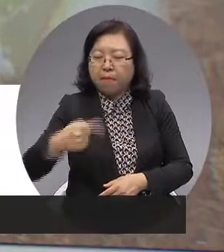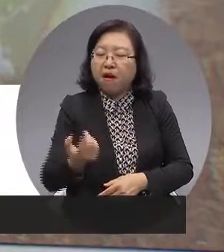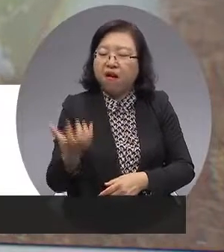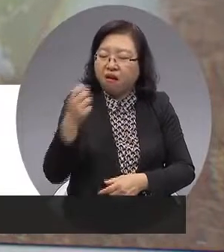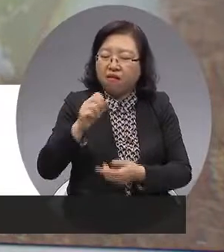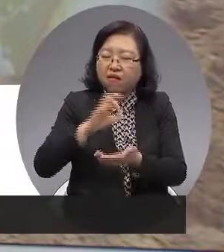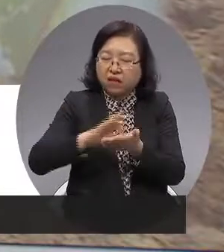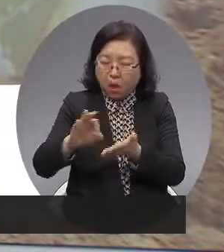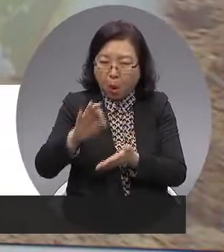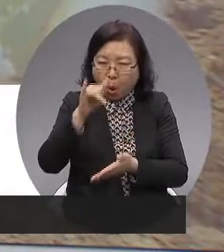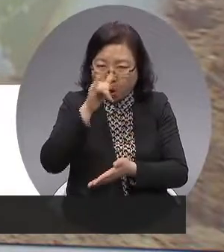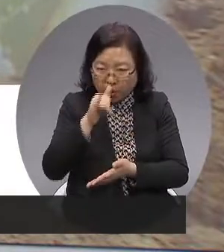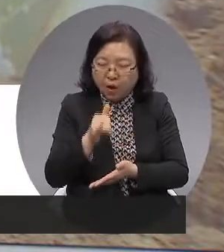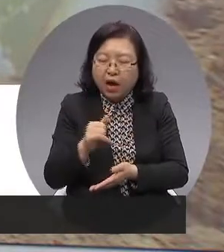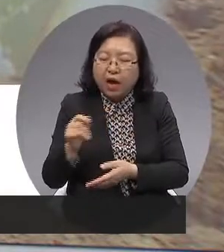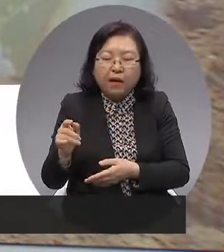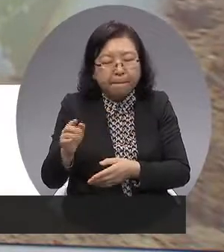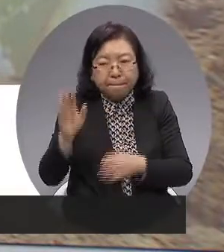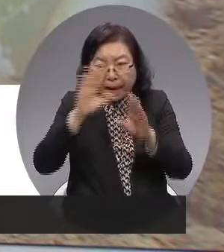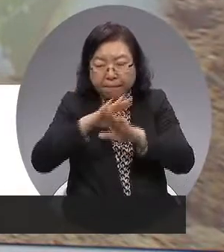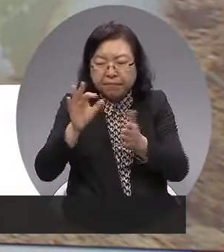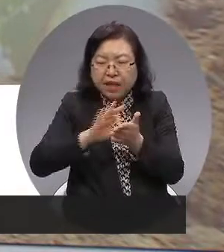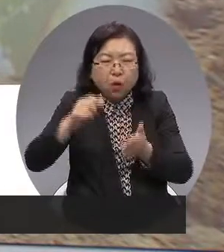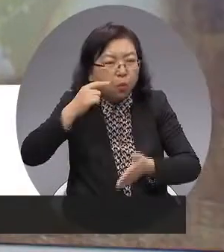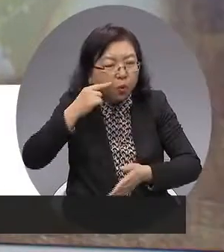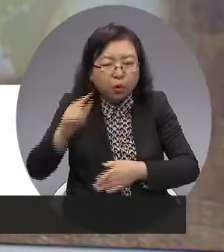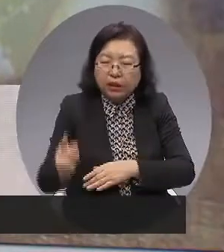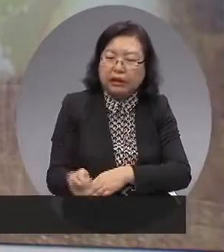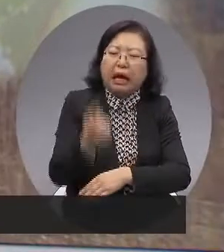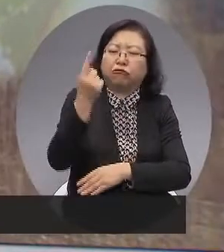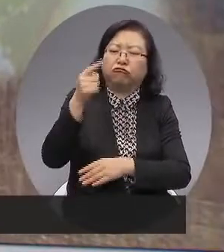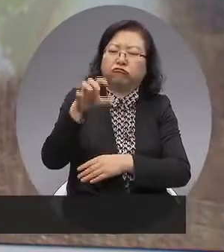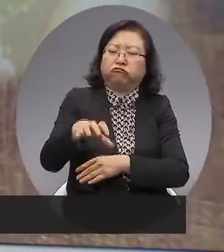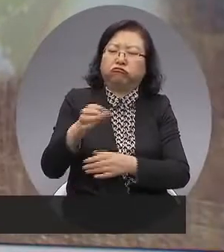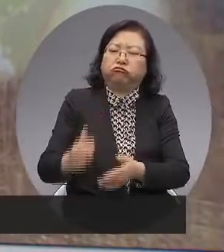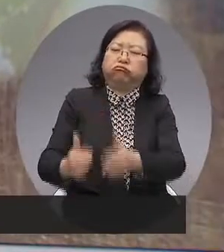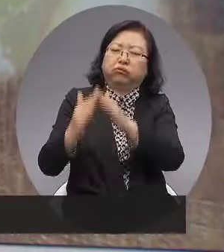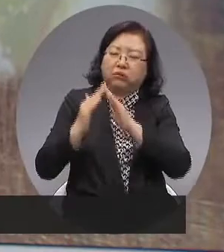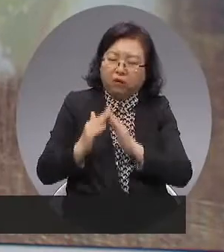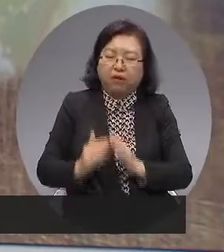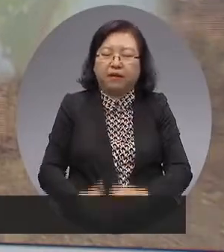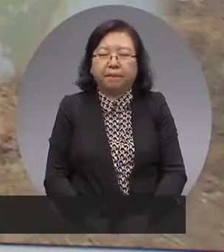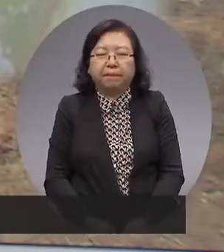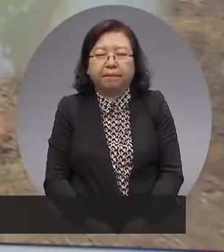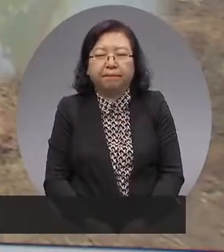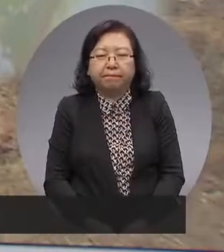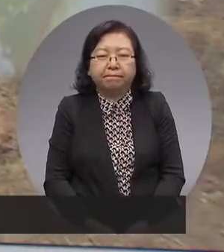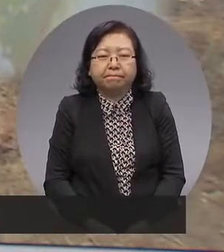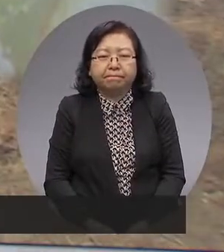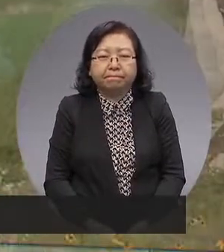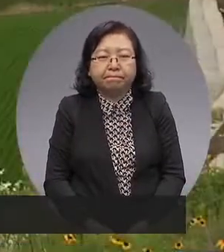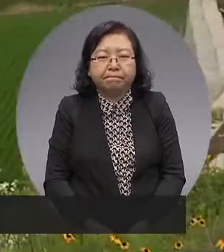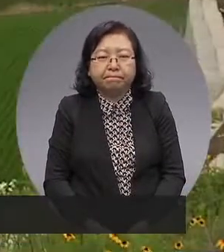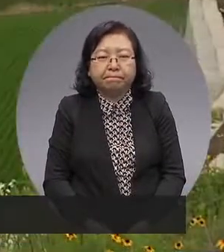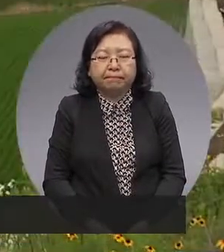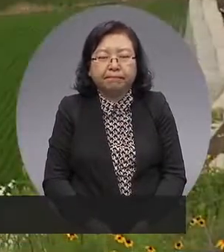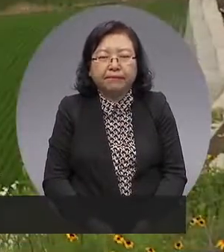가까이를 들여 밤에는 사용할 수 없는 야구장을 착공했습니다. 심충만 기자입니다.